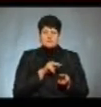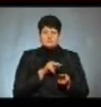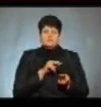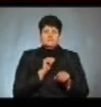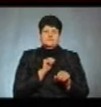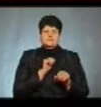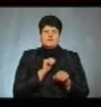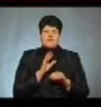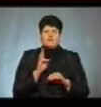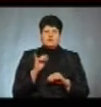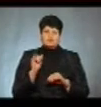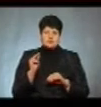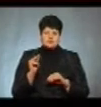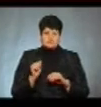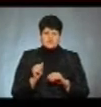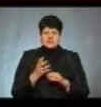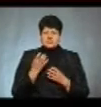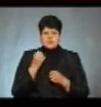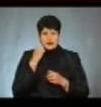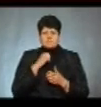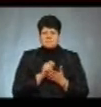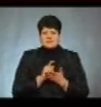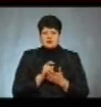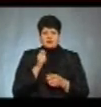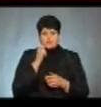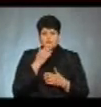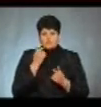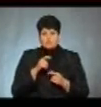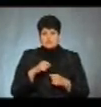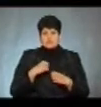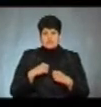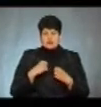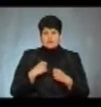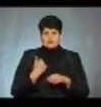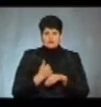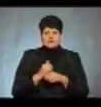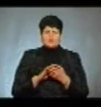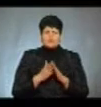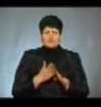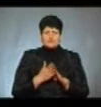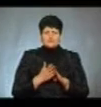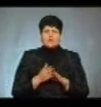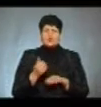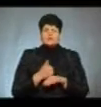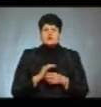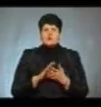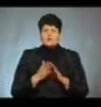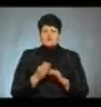доглядає внучку і ще не пенсійного віку, то люди стараються оформити статус. Нагадайте, будь ласка, основні умови цієї програми.